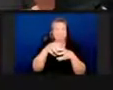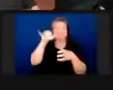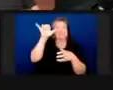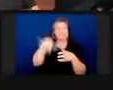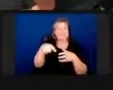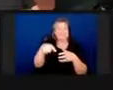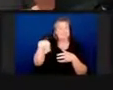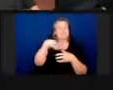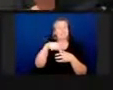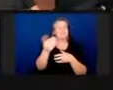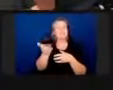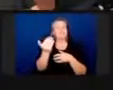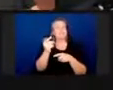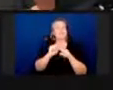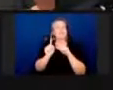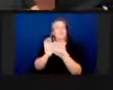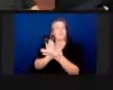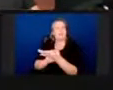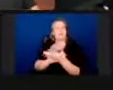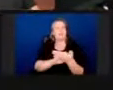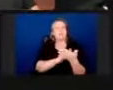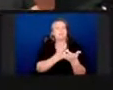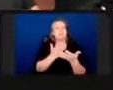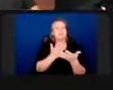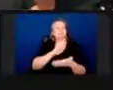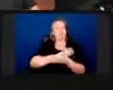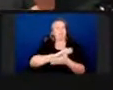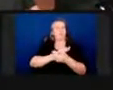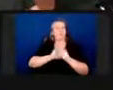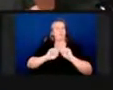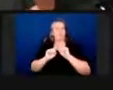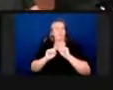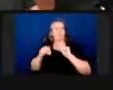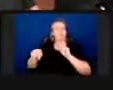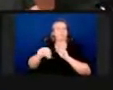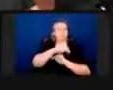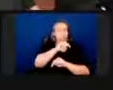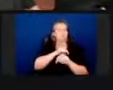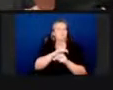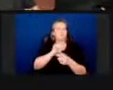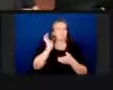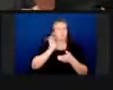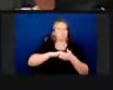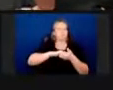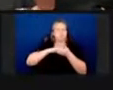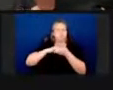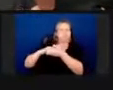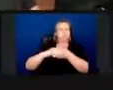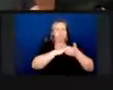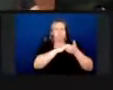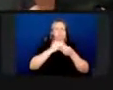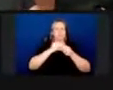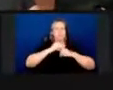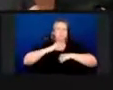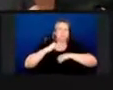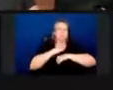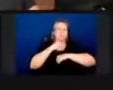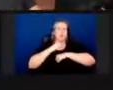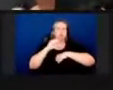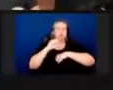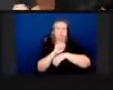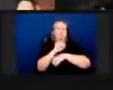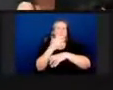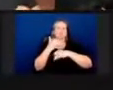ambayo inashughulika na ruwaza. Hapa tunaona ya kuwa wametusaidia sana ili